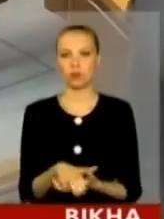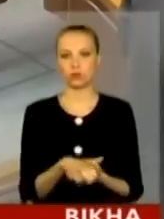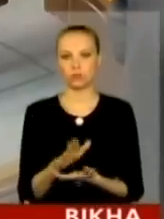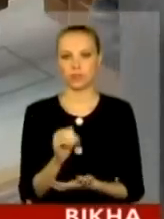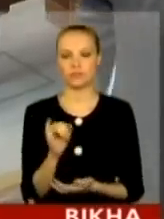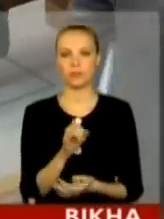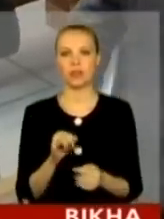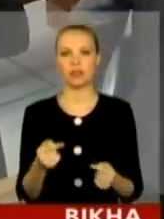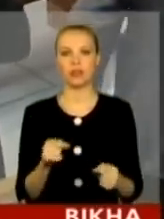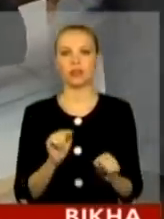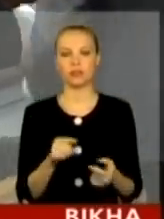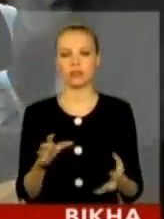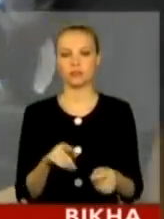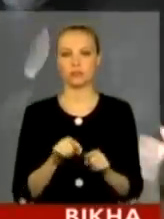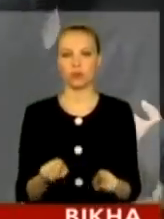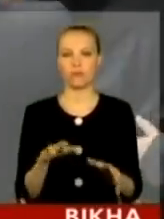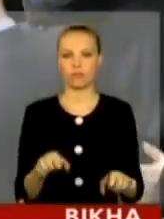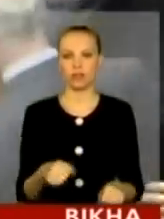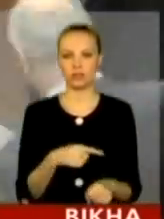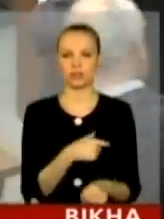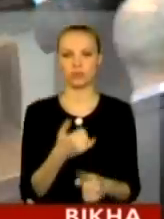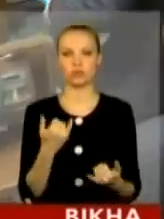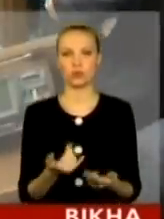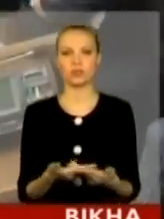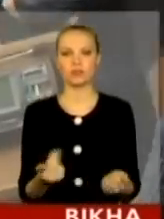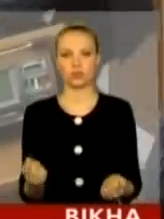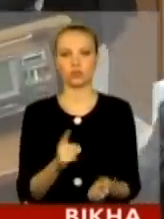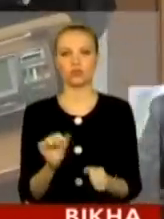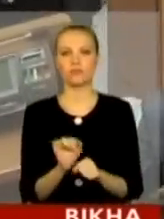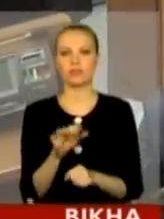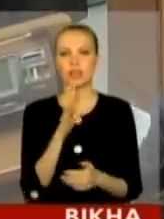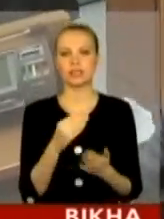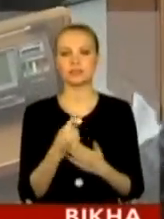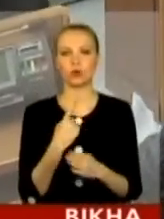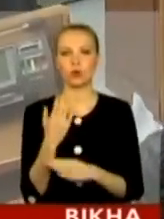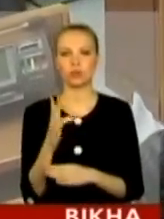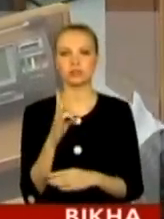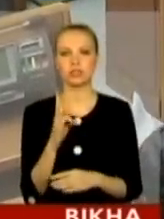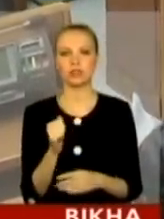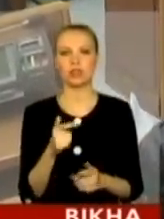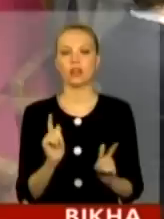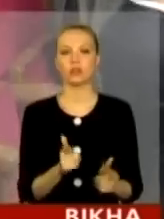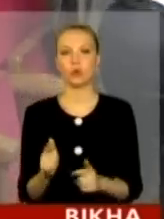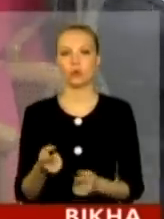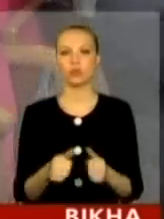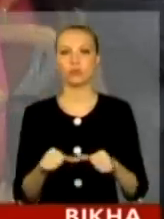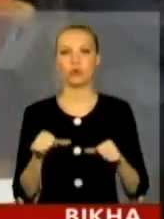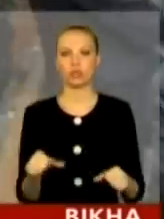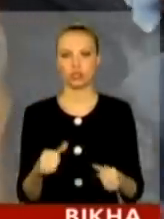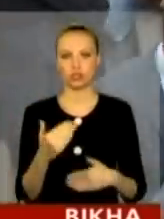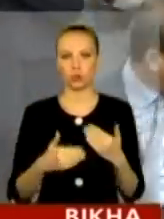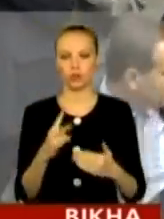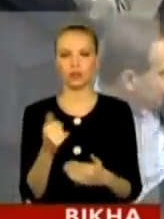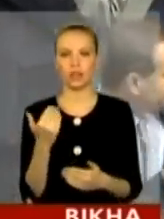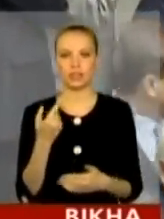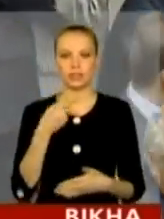та й про владні депутати попри сьогоднішню одностайність визнають віддали свої голоси на догоду політичній кон'юнктурі на